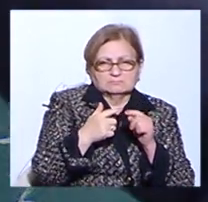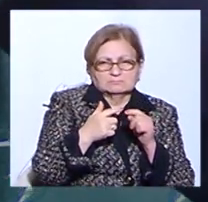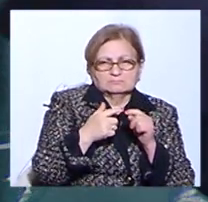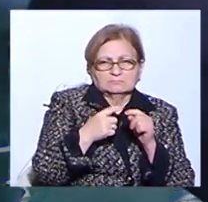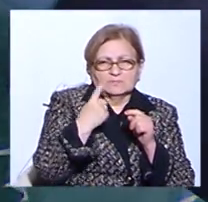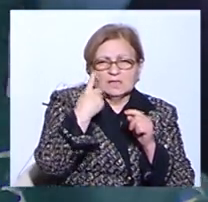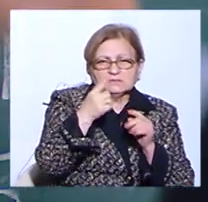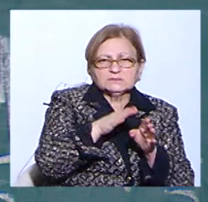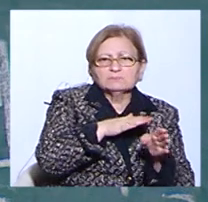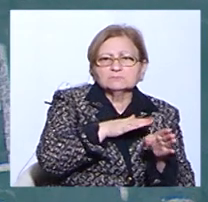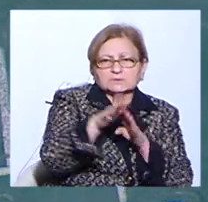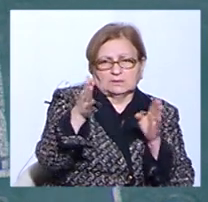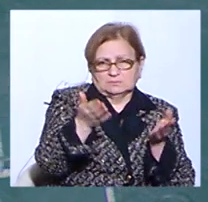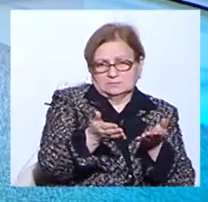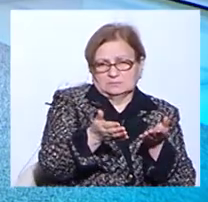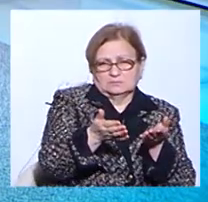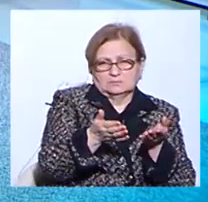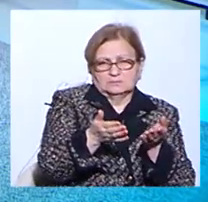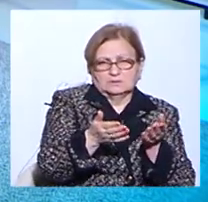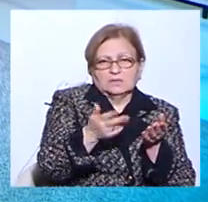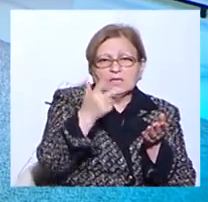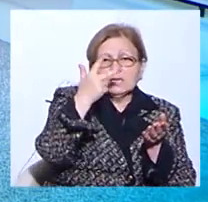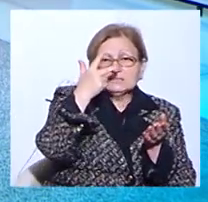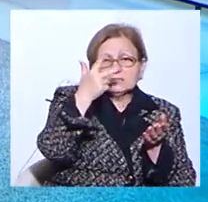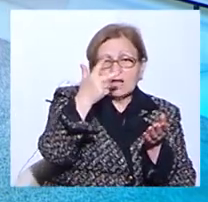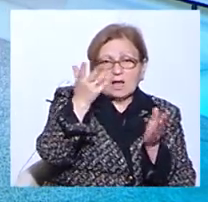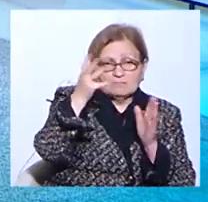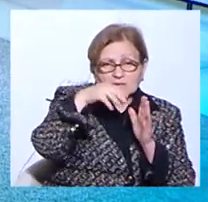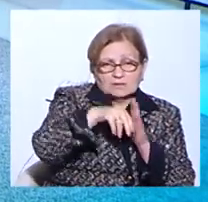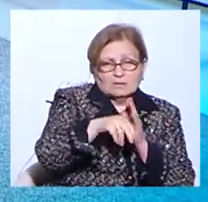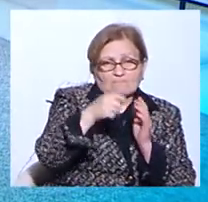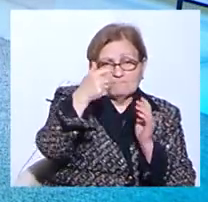ეს არის 1/3. ანუ 3/13.